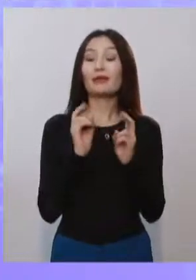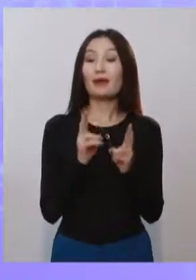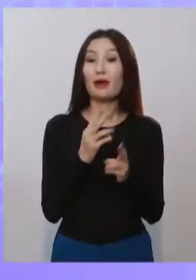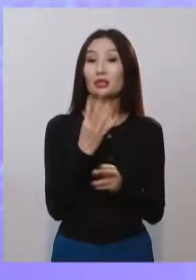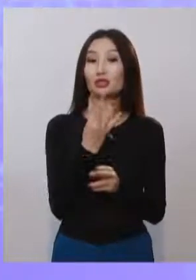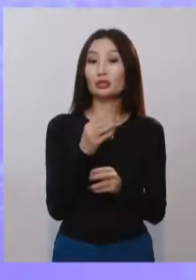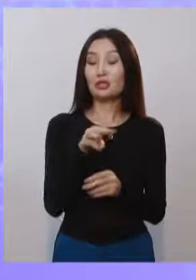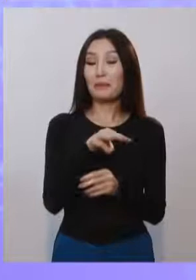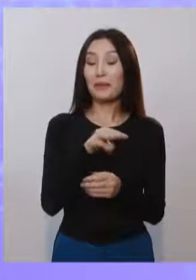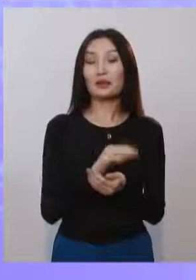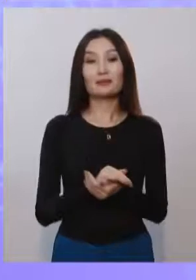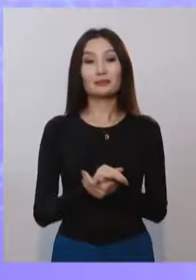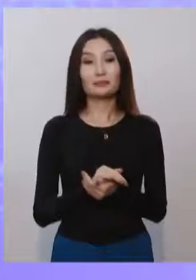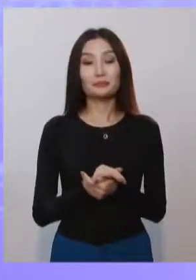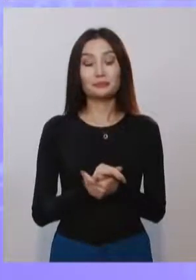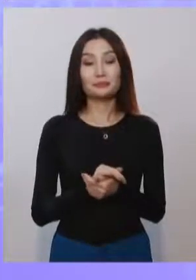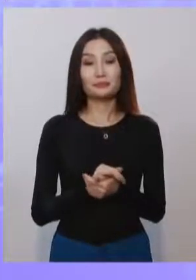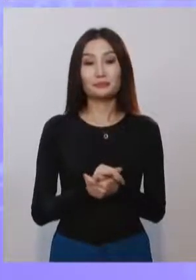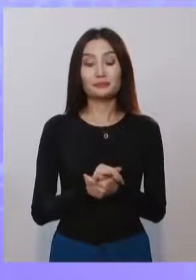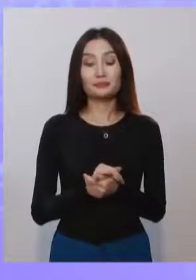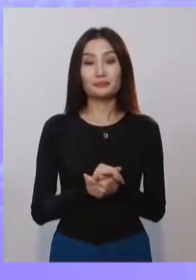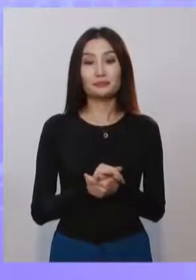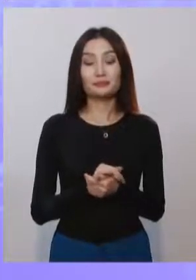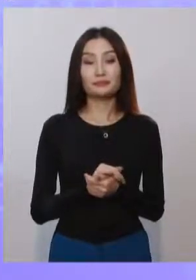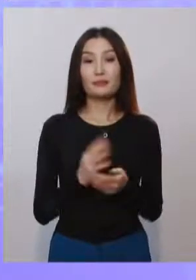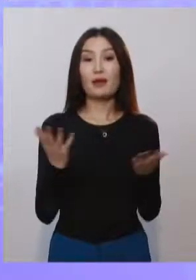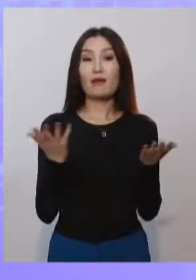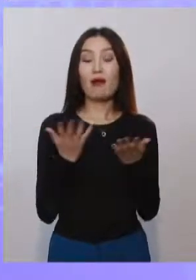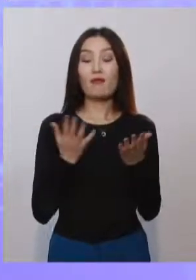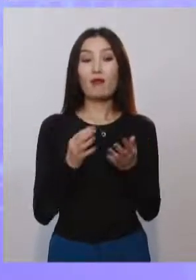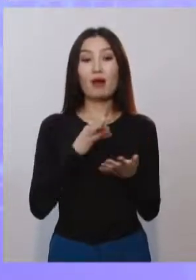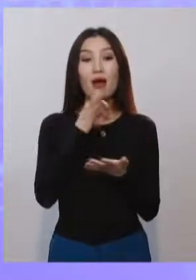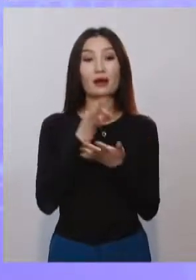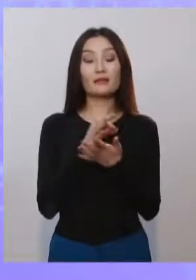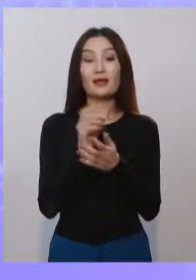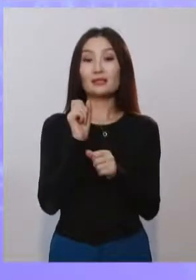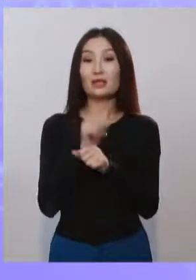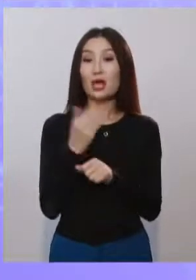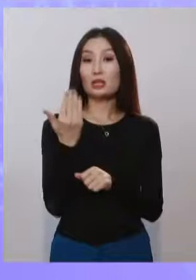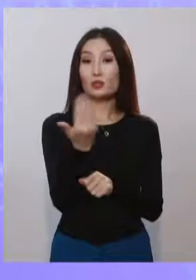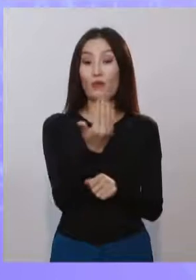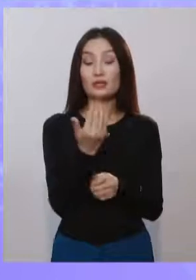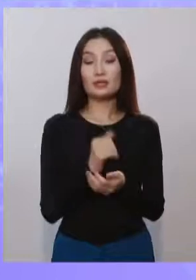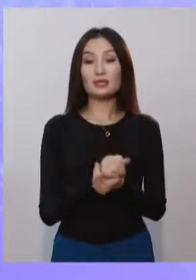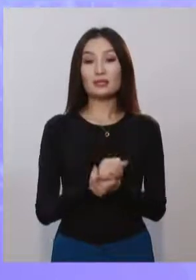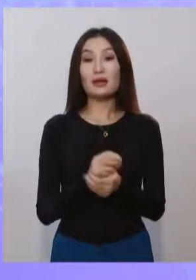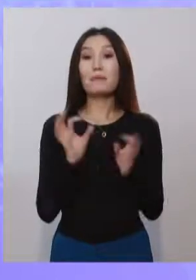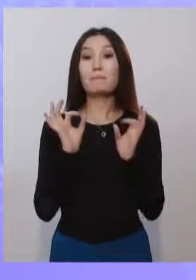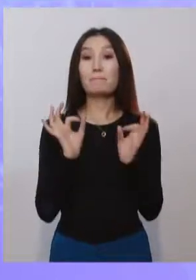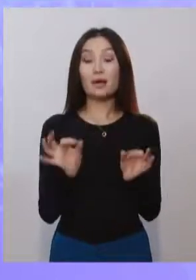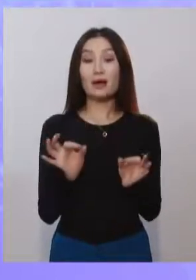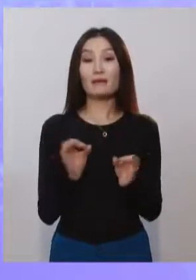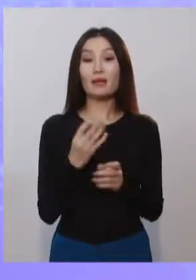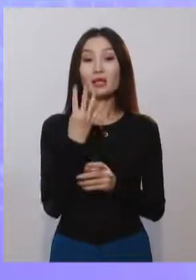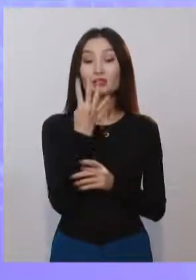4 метра какой ответ задачи у вас правильно